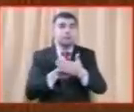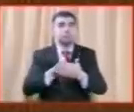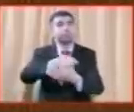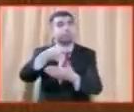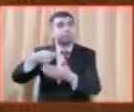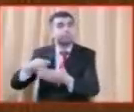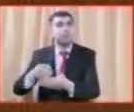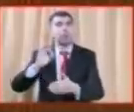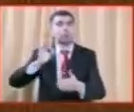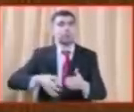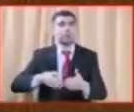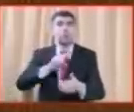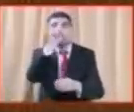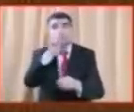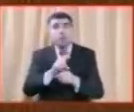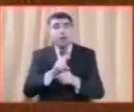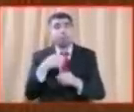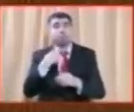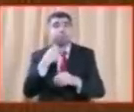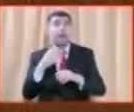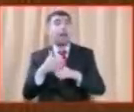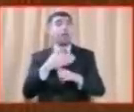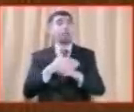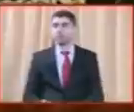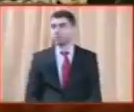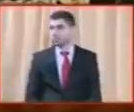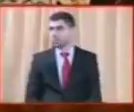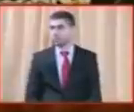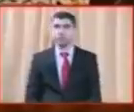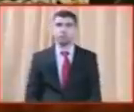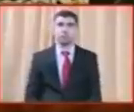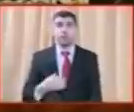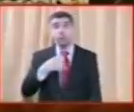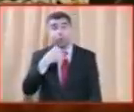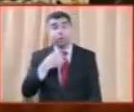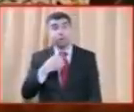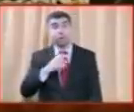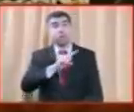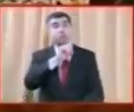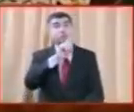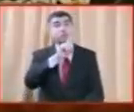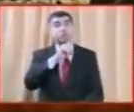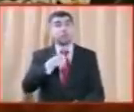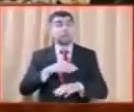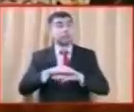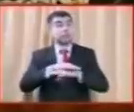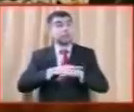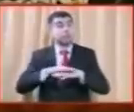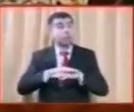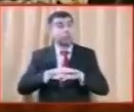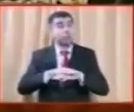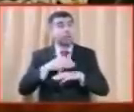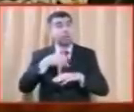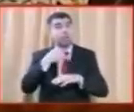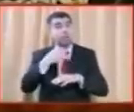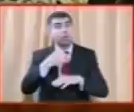الجبليه كلها، اولا المناطق الجبليه راه كتختلف في المغرب. انا توضع لي، اسمحوا لي ما درتش الصواب لانه